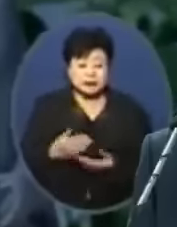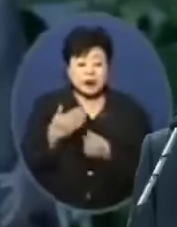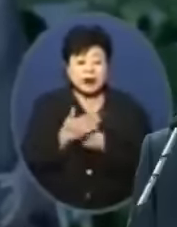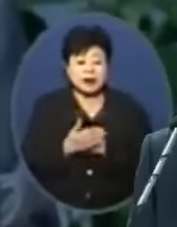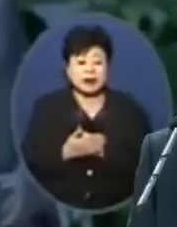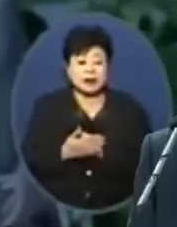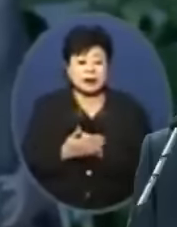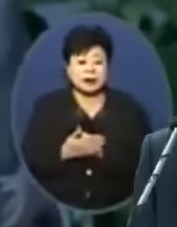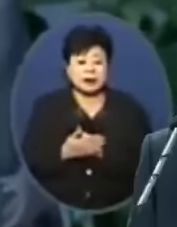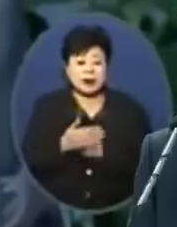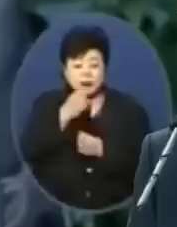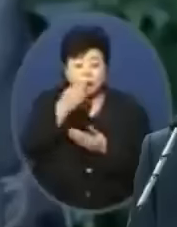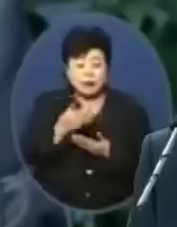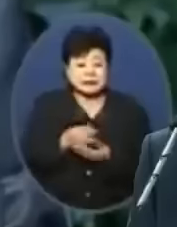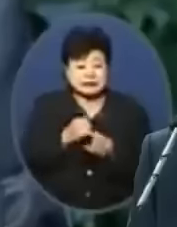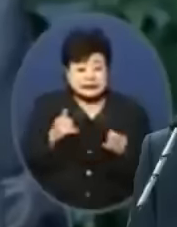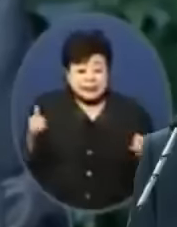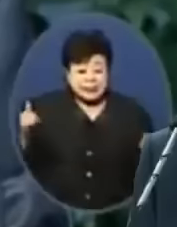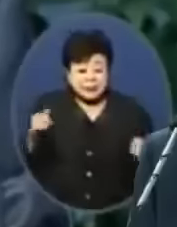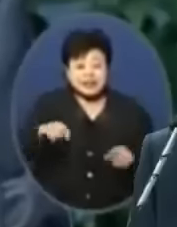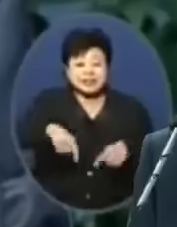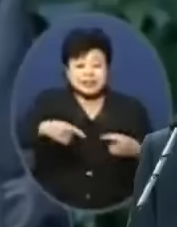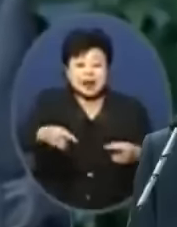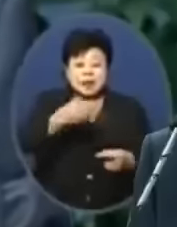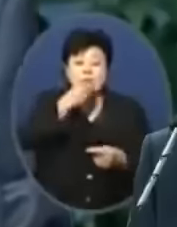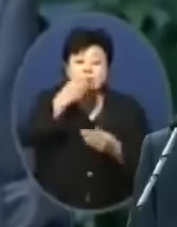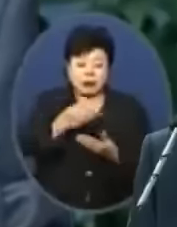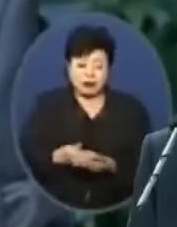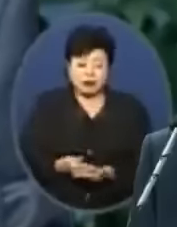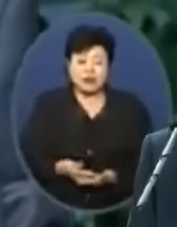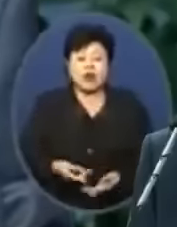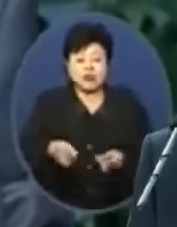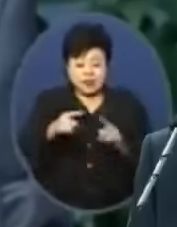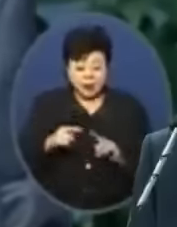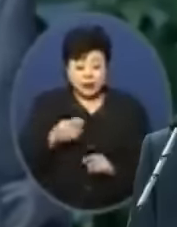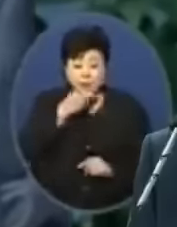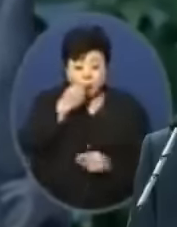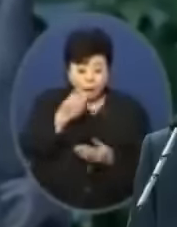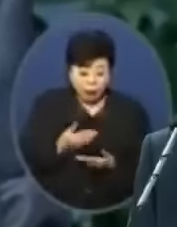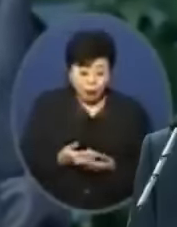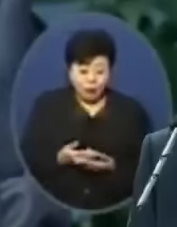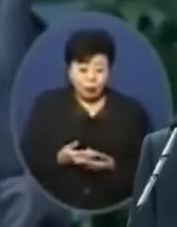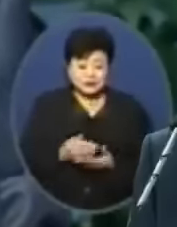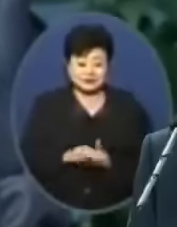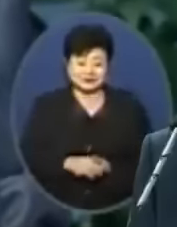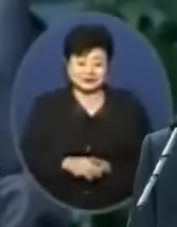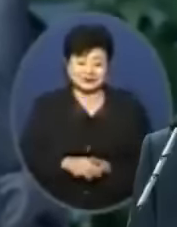가도 복을 받습니다. 복받은 사람이 들어가면 복을 받고 나와도 복을 받습니다.